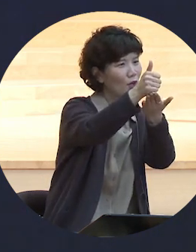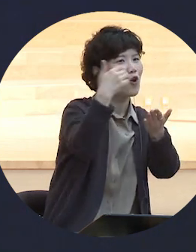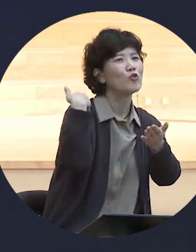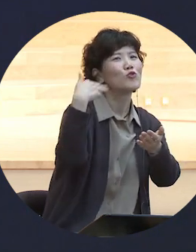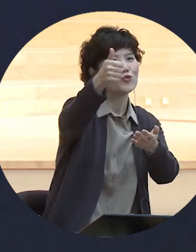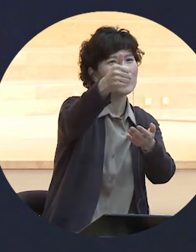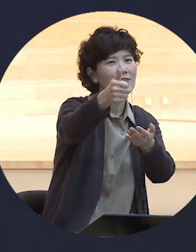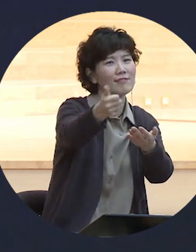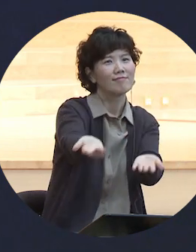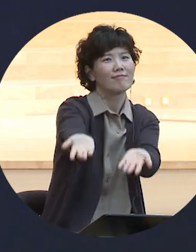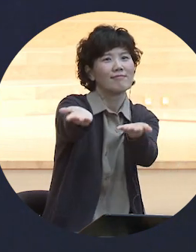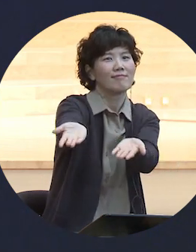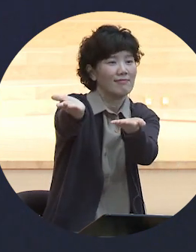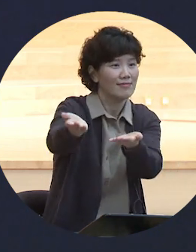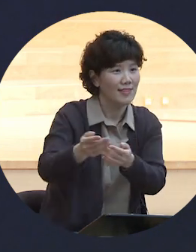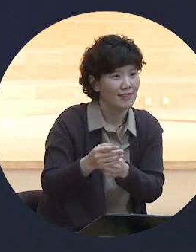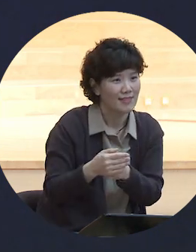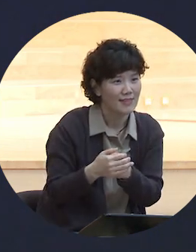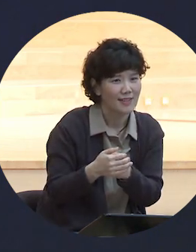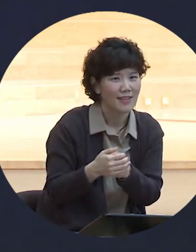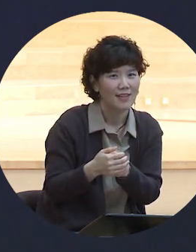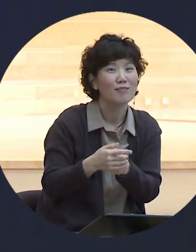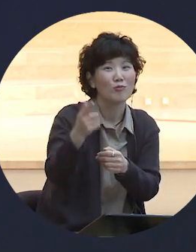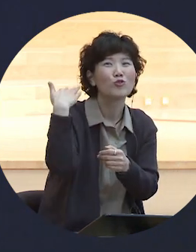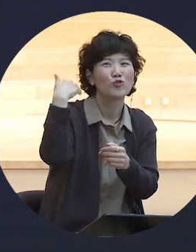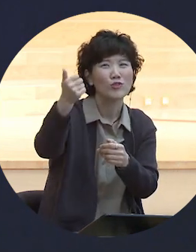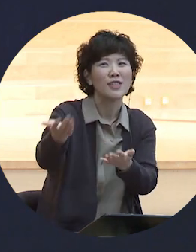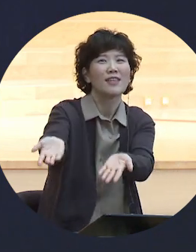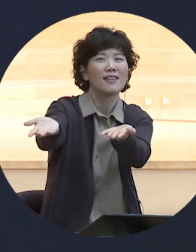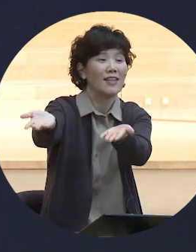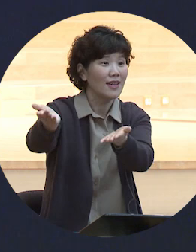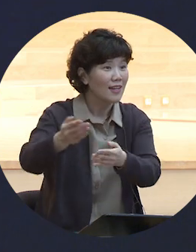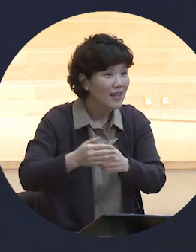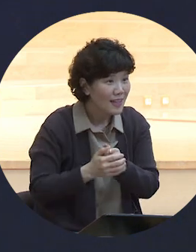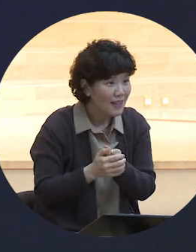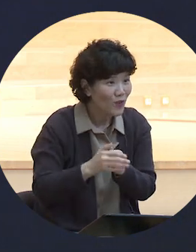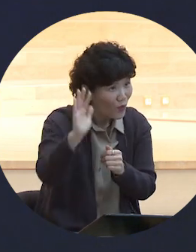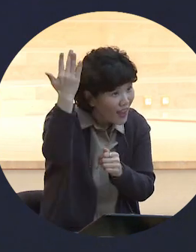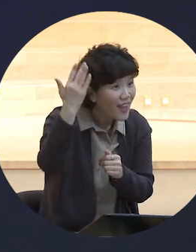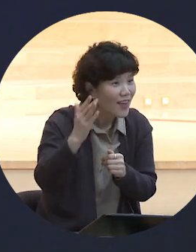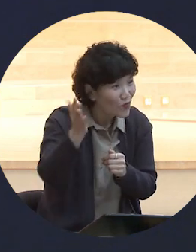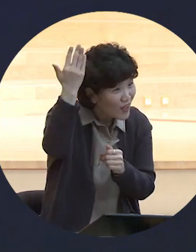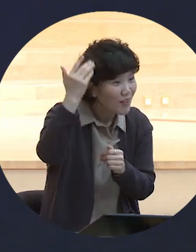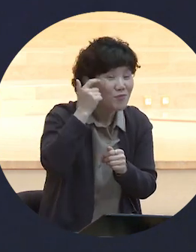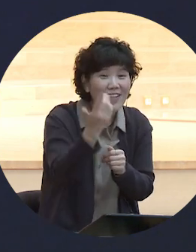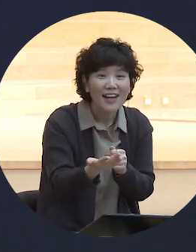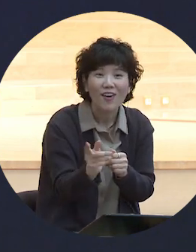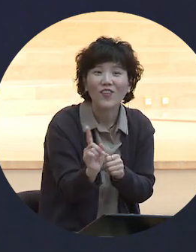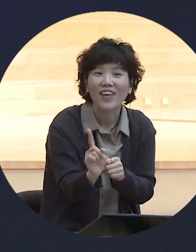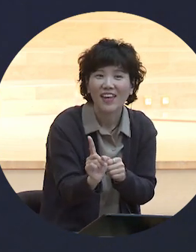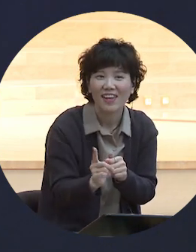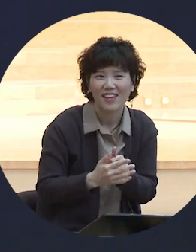하이소 마 주인 가져가이소. 그러면 주님이 주인 되십니까?